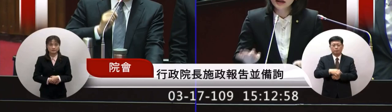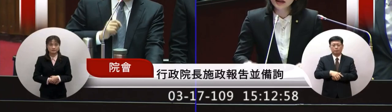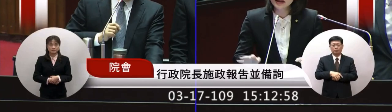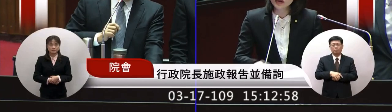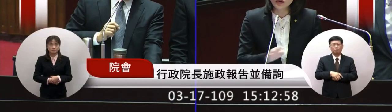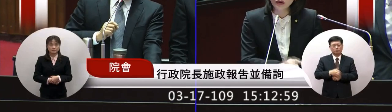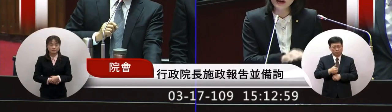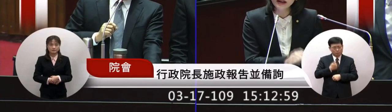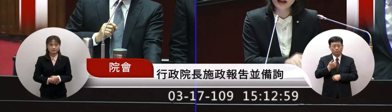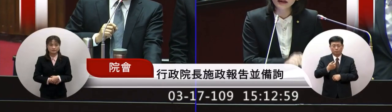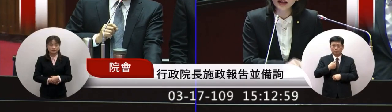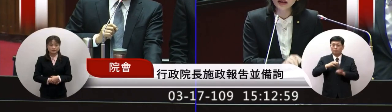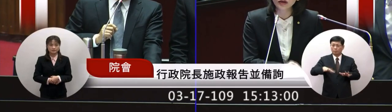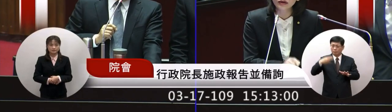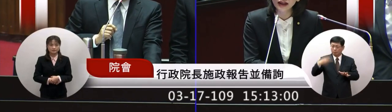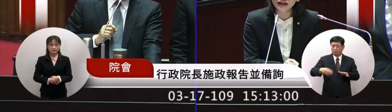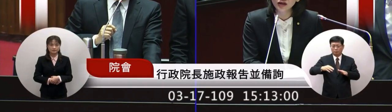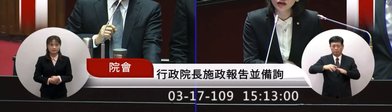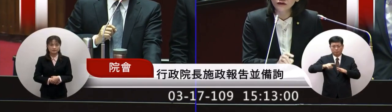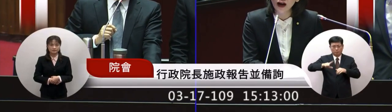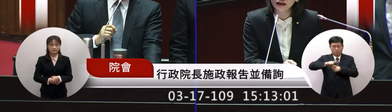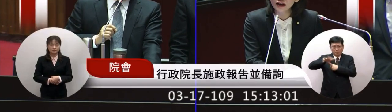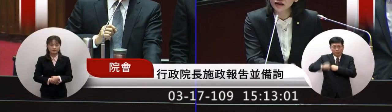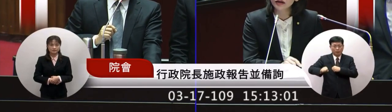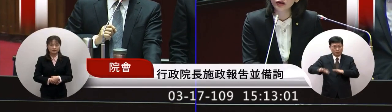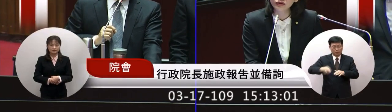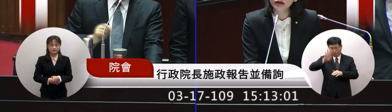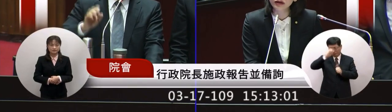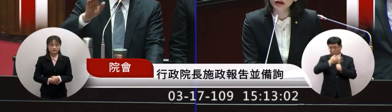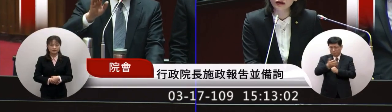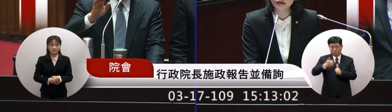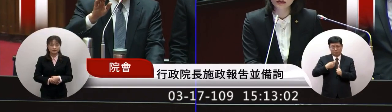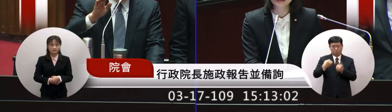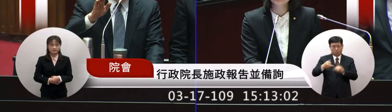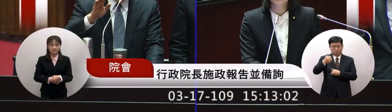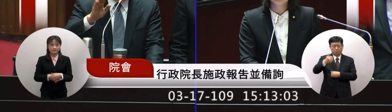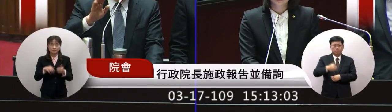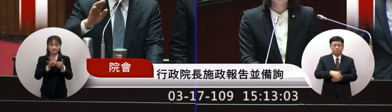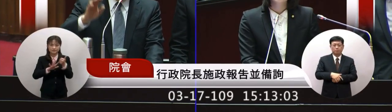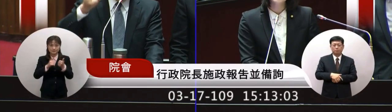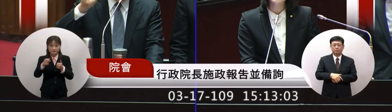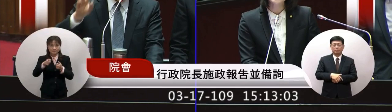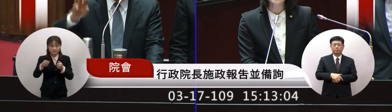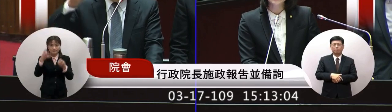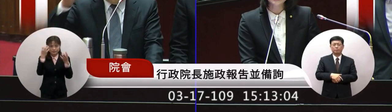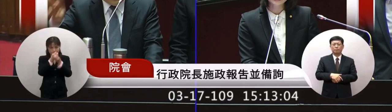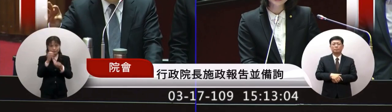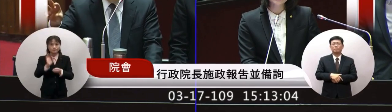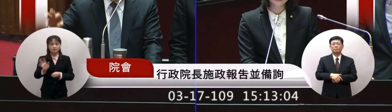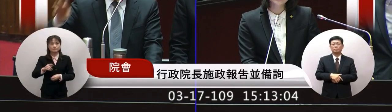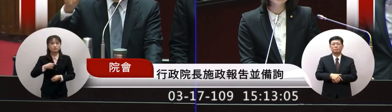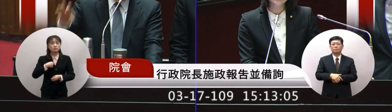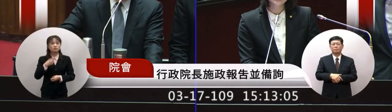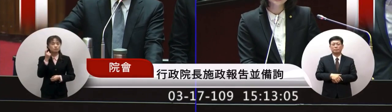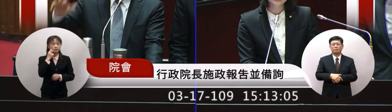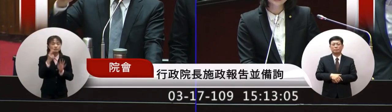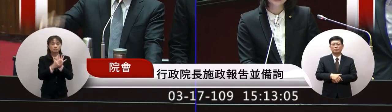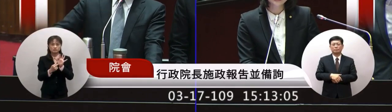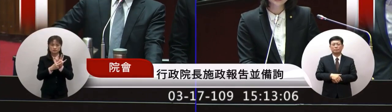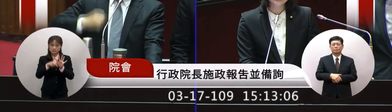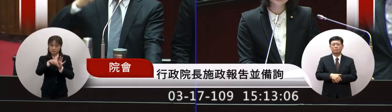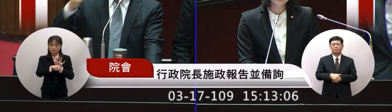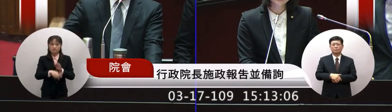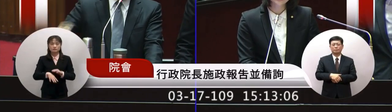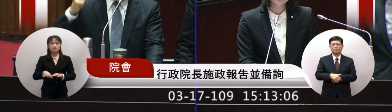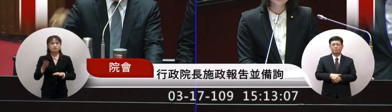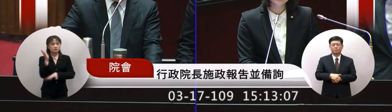面，其实我们要利用这一次防疫的优势哦。 委员，不要误会了，我是举例。举例说，政